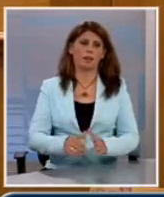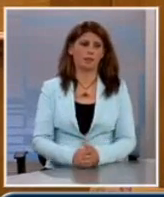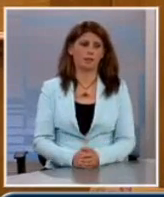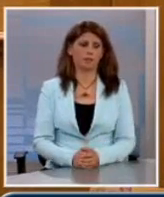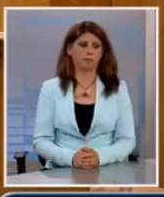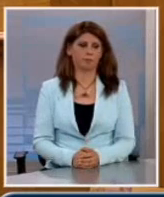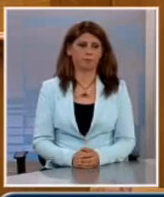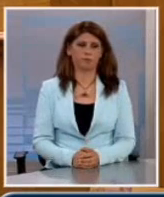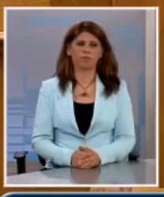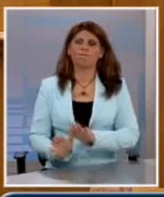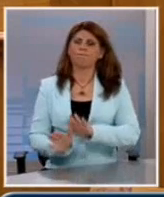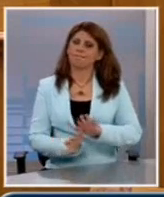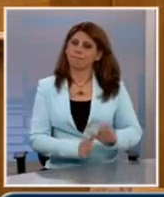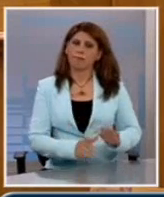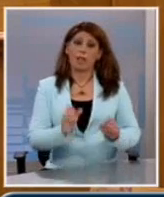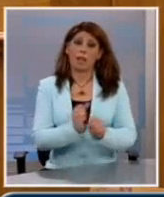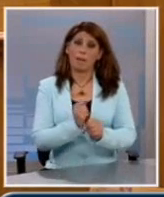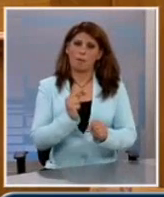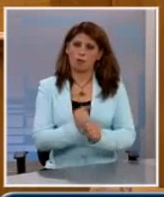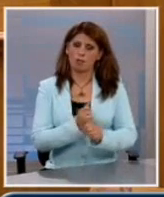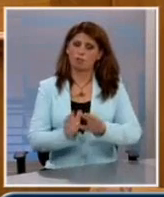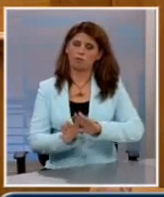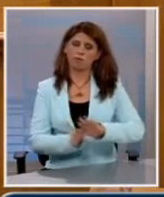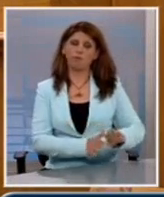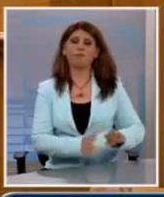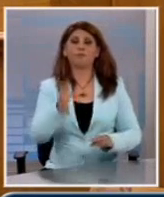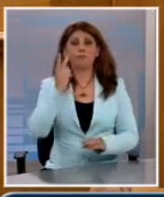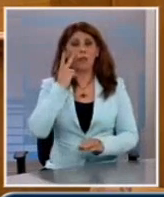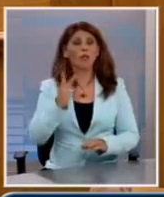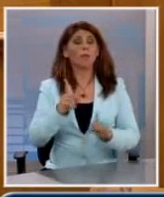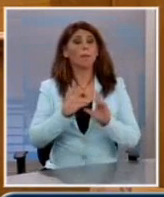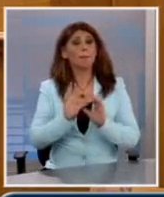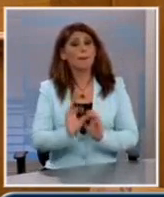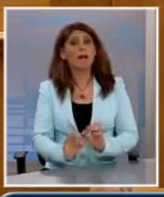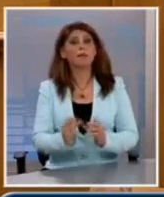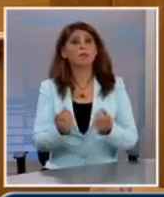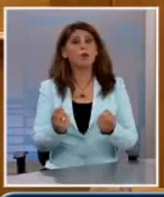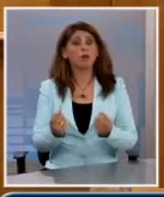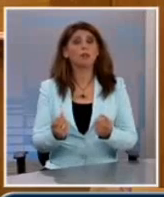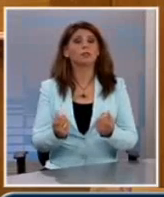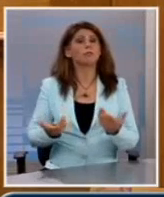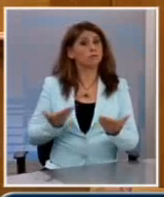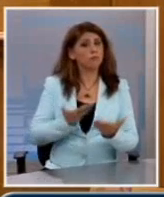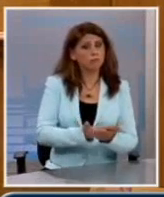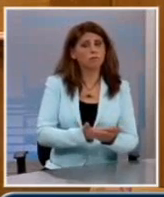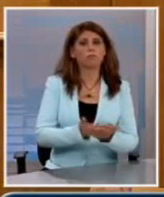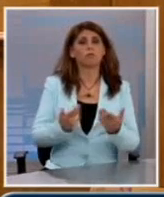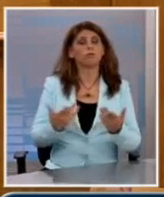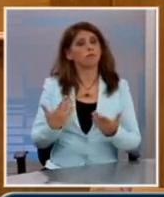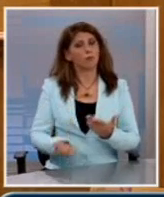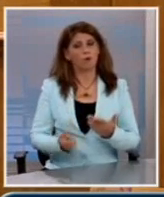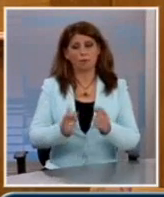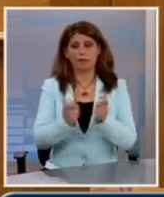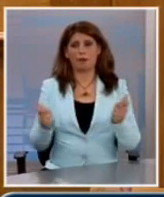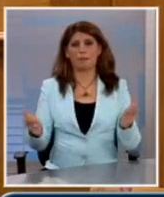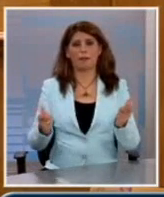Ας αφήσουμε λοιπόν στην άκρη τις αιμονές και ας δούμε τις πραγματικές προκλήσεις και προτάσεις που έχουμε στο τραπέζι